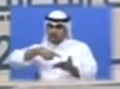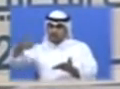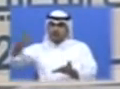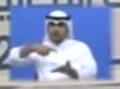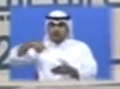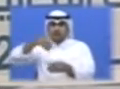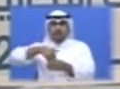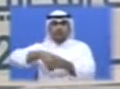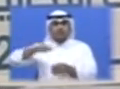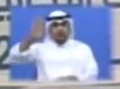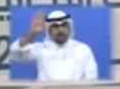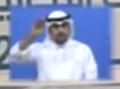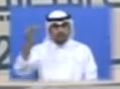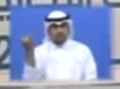تكميلية